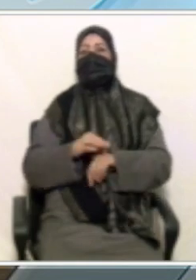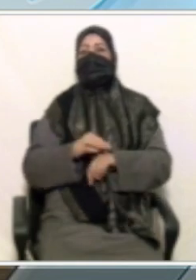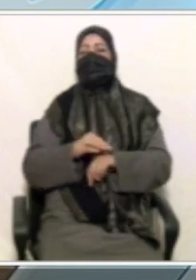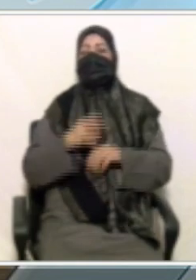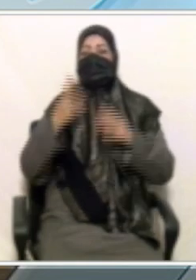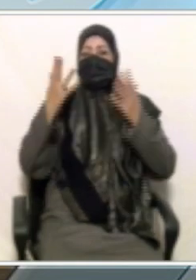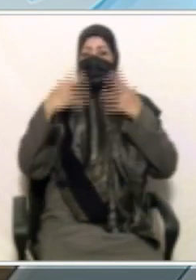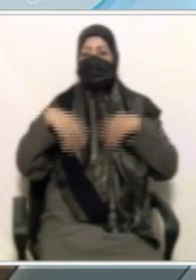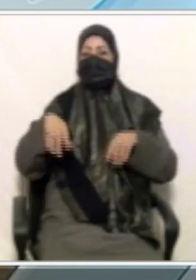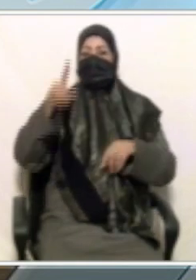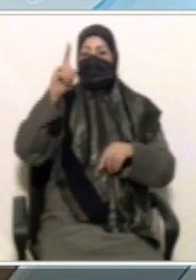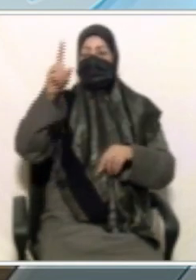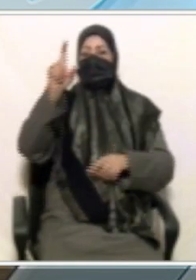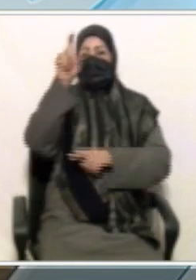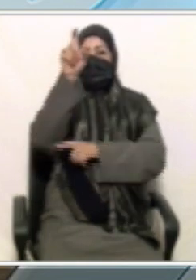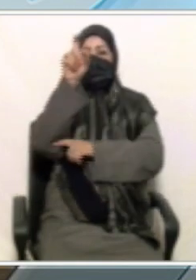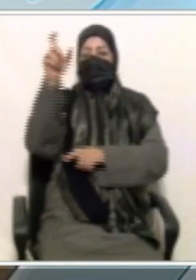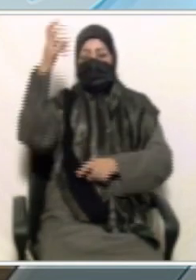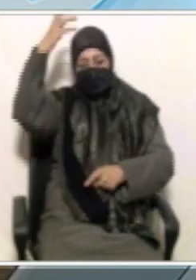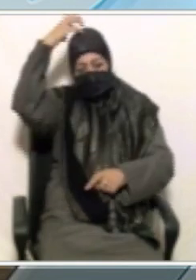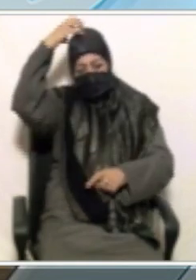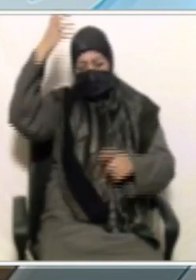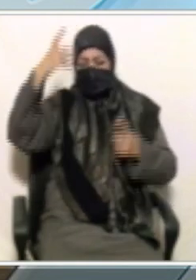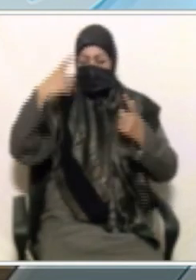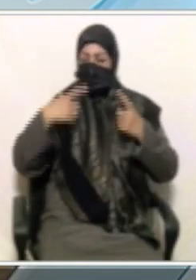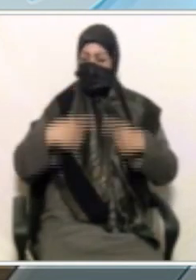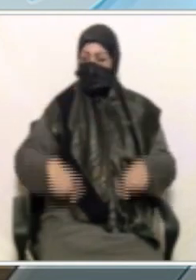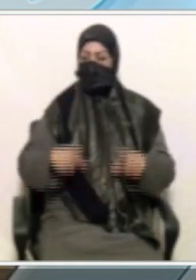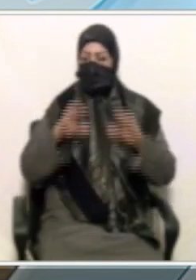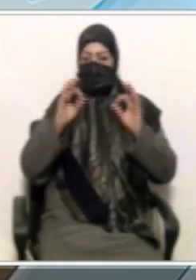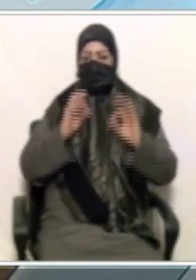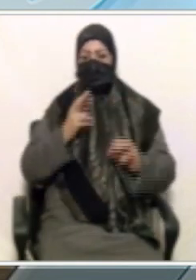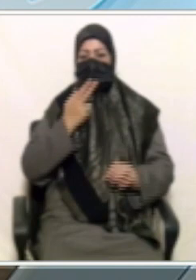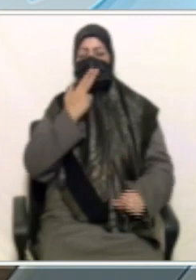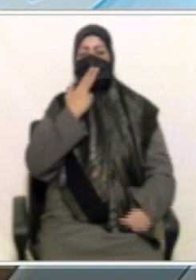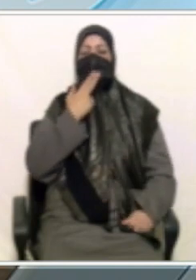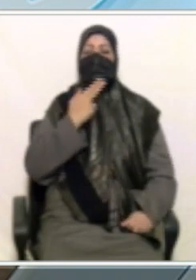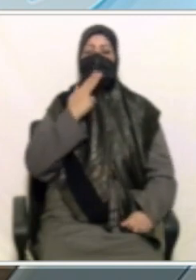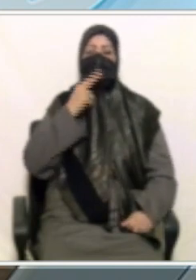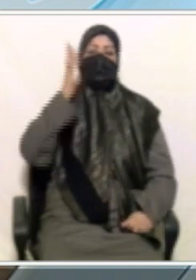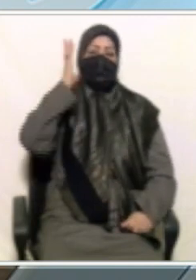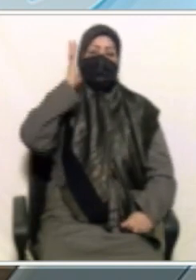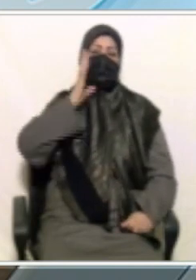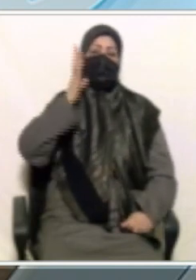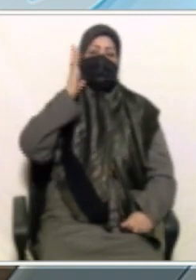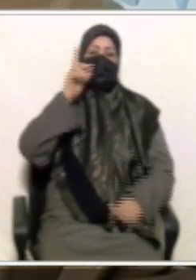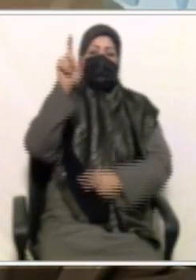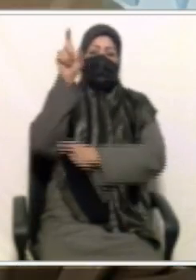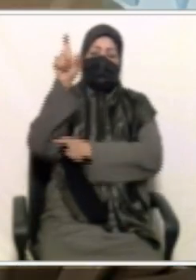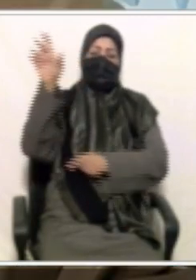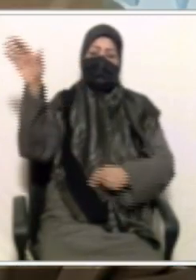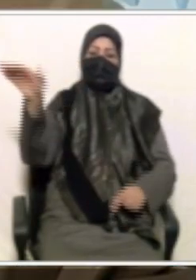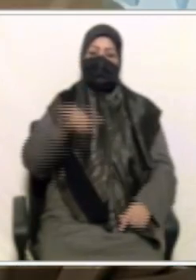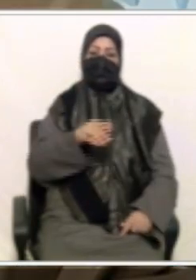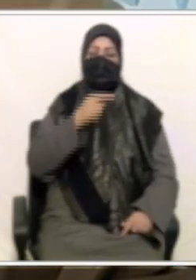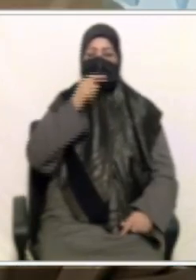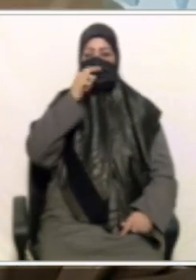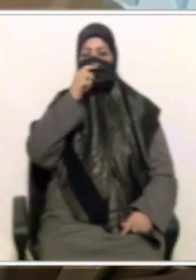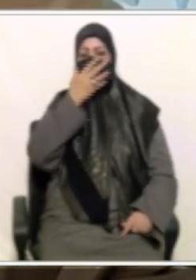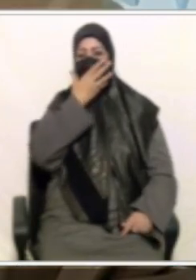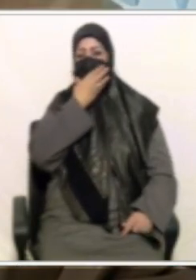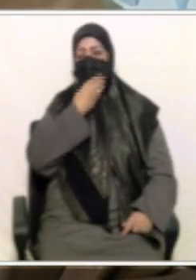خذوا زينتكم عند كل مسجد. وجاء في الحديث قال النبي صلى الله عليه وسلم فالله أحق